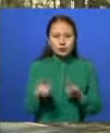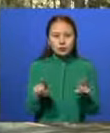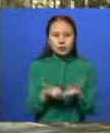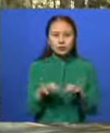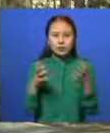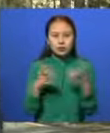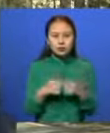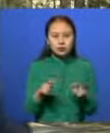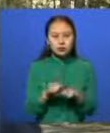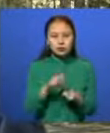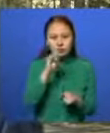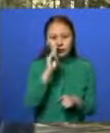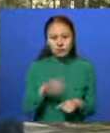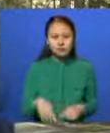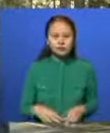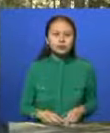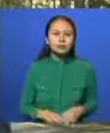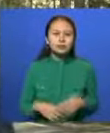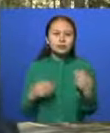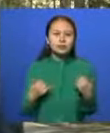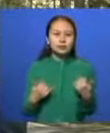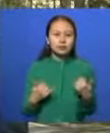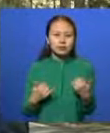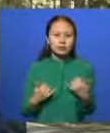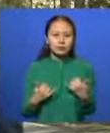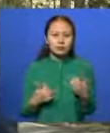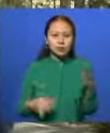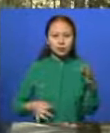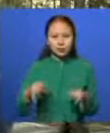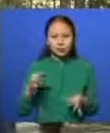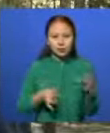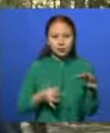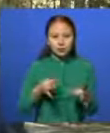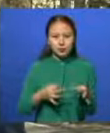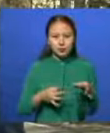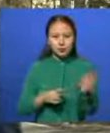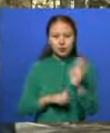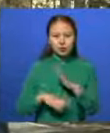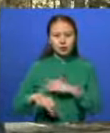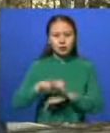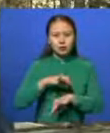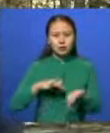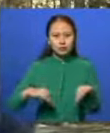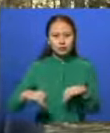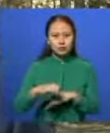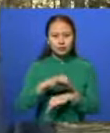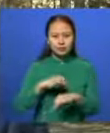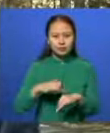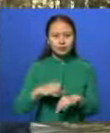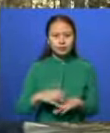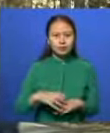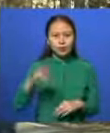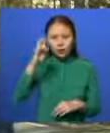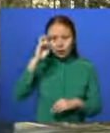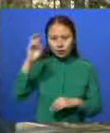бөлігімен айыпталуда. Бүгін сот басты сот талқылауы басталды. Басты сот талқылауында